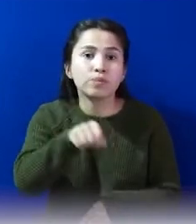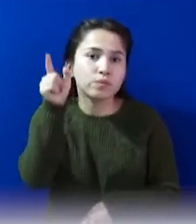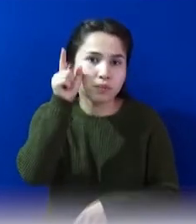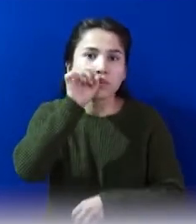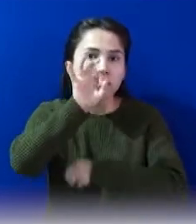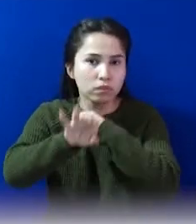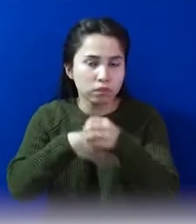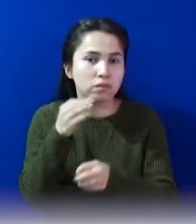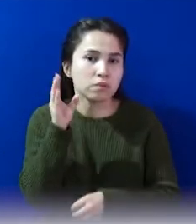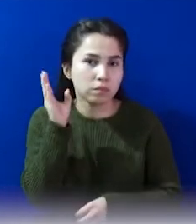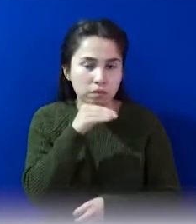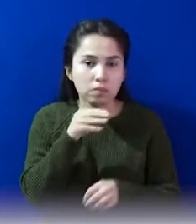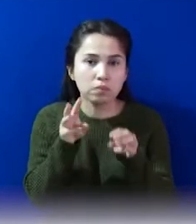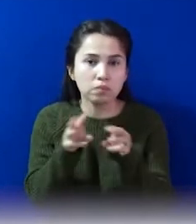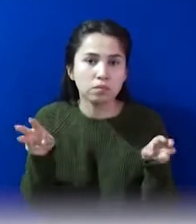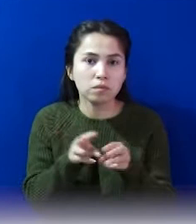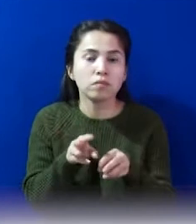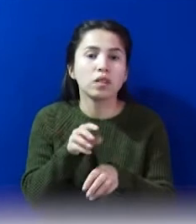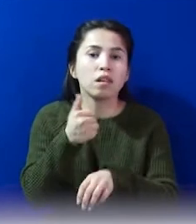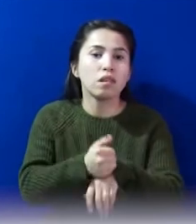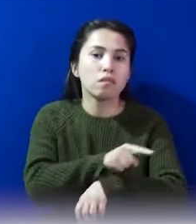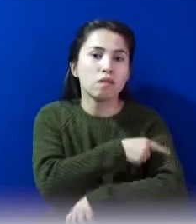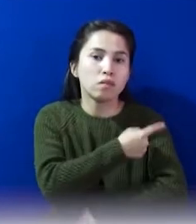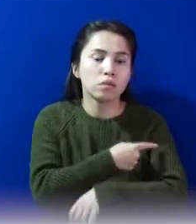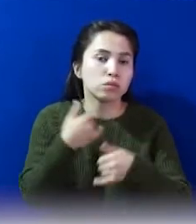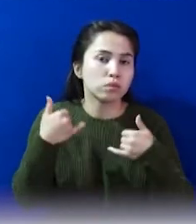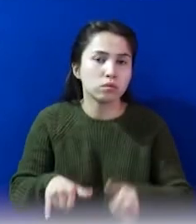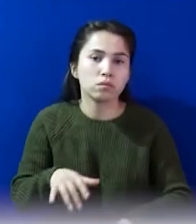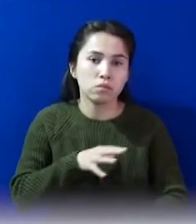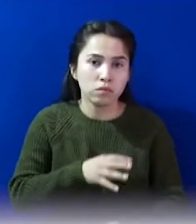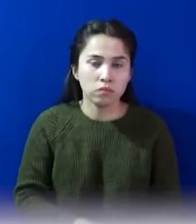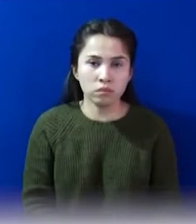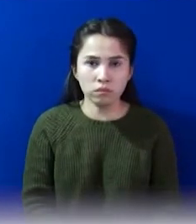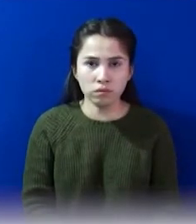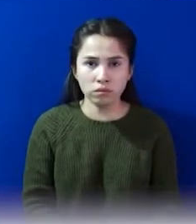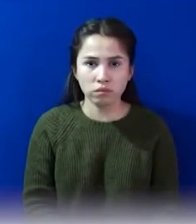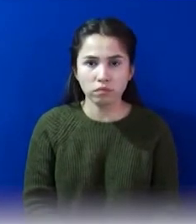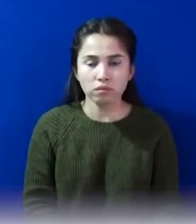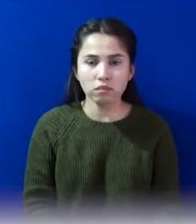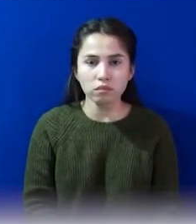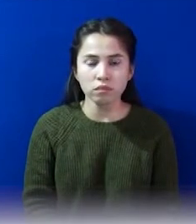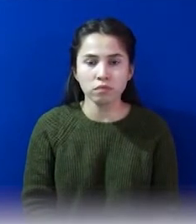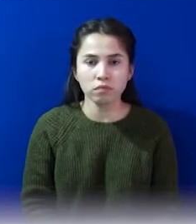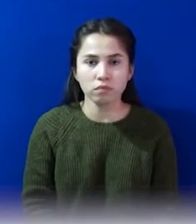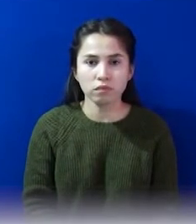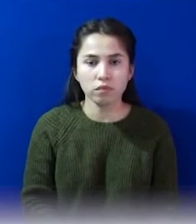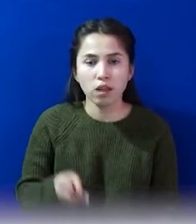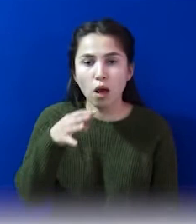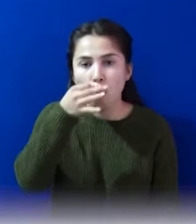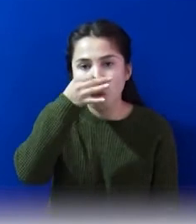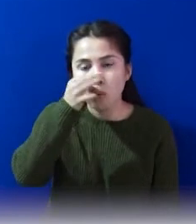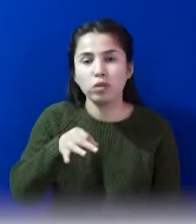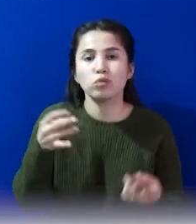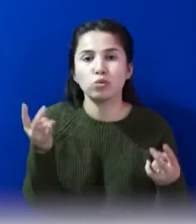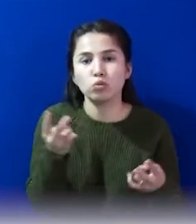местные жители до сих пор вынуждены передвигаться по ямам да ухабам. Стоит отметить, что некоторые улицы областного центра также